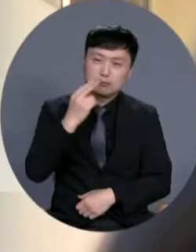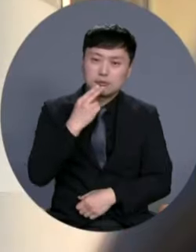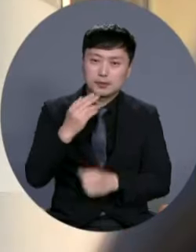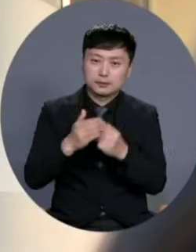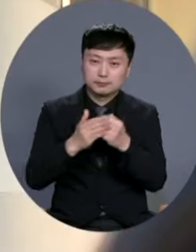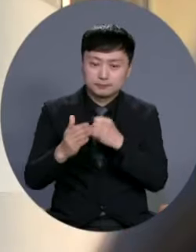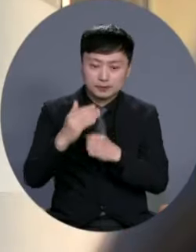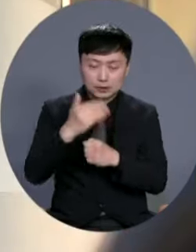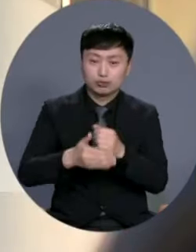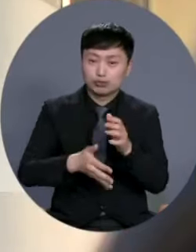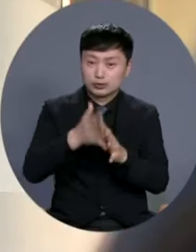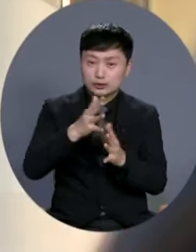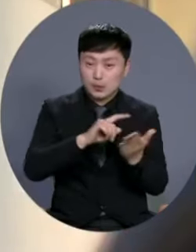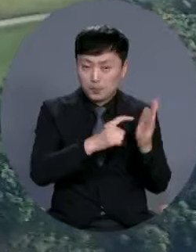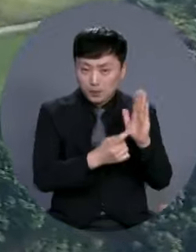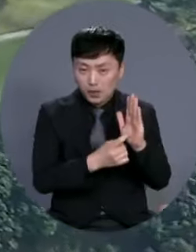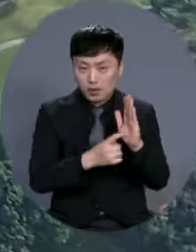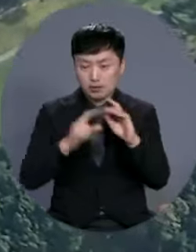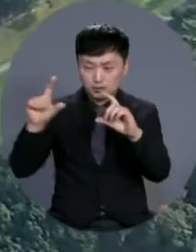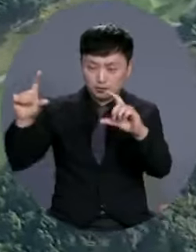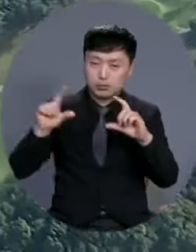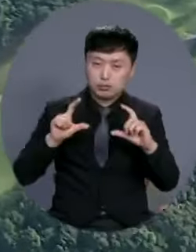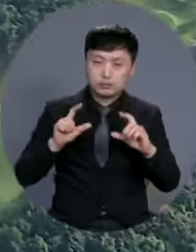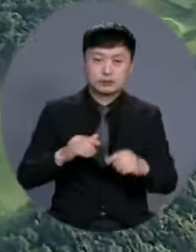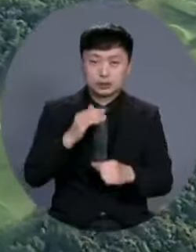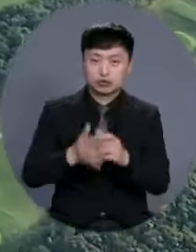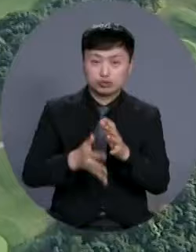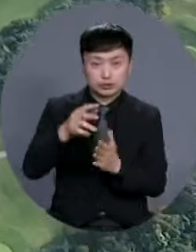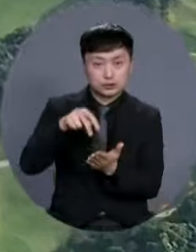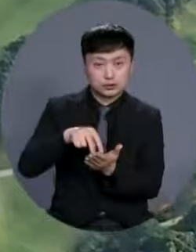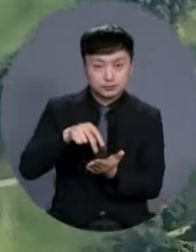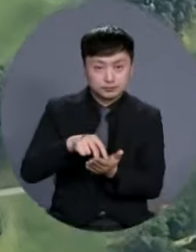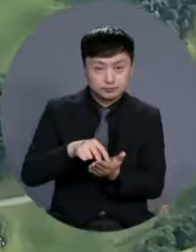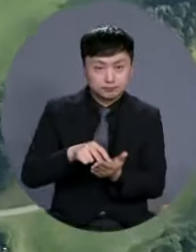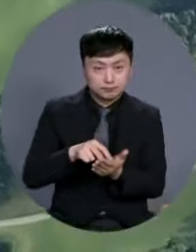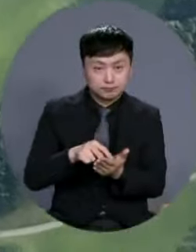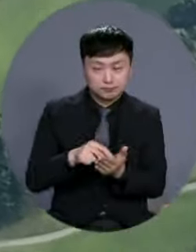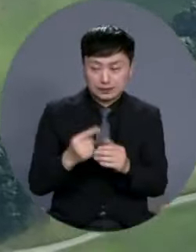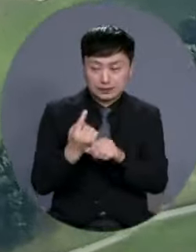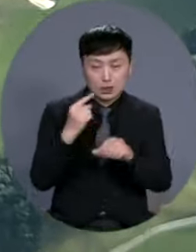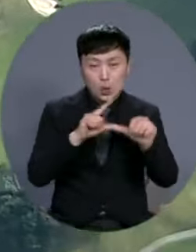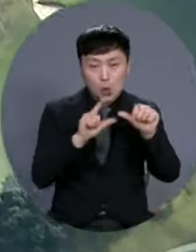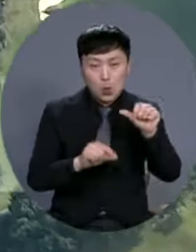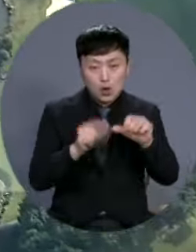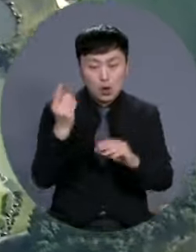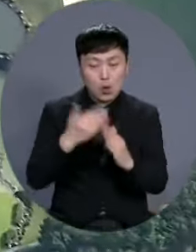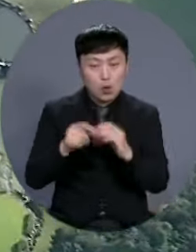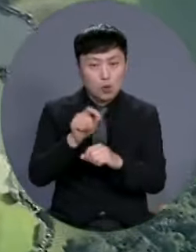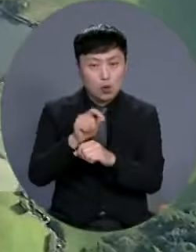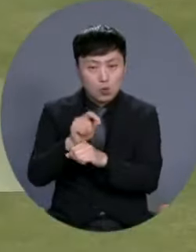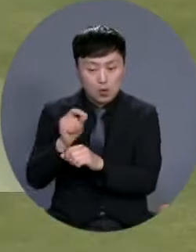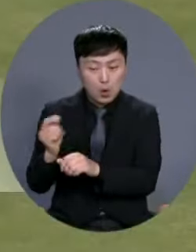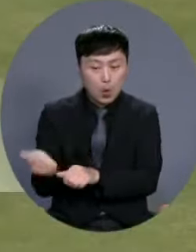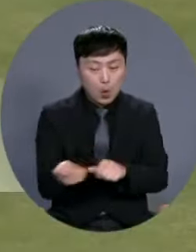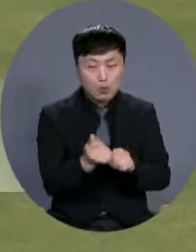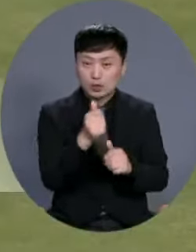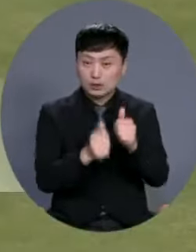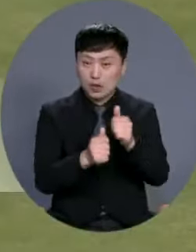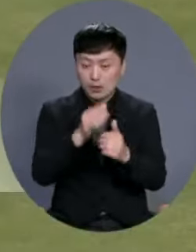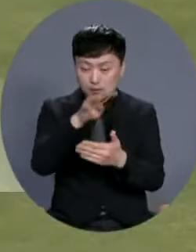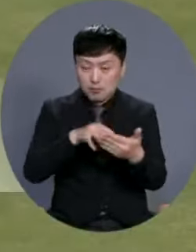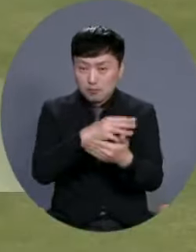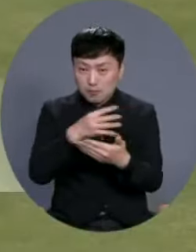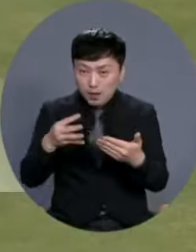정보를 공개하라고 결정했습니다. 대구시는 지난해 5월 열린 공무원 골프 대회와 관련한 정보도 공개하지 않았다가